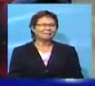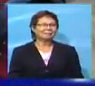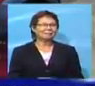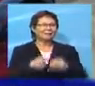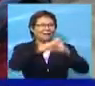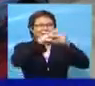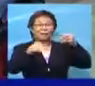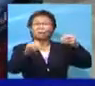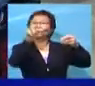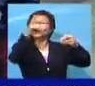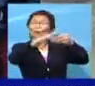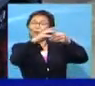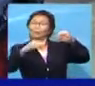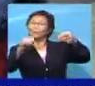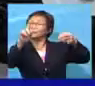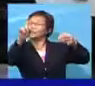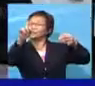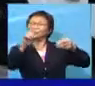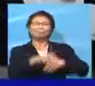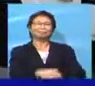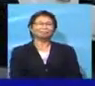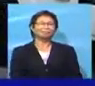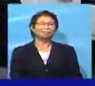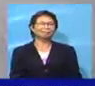Okey, ya eh. Alright. Okay, ya.